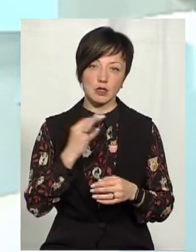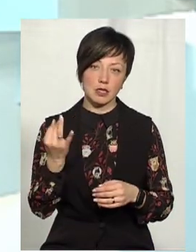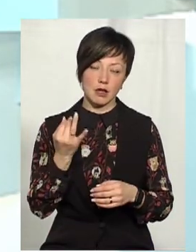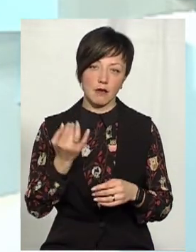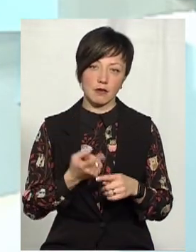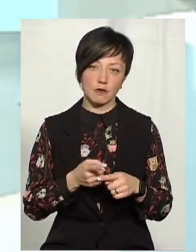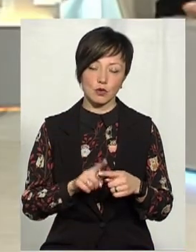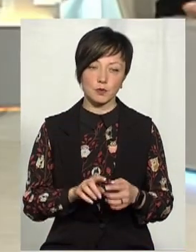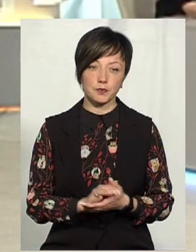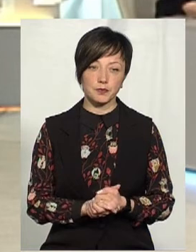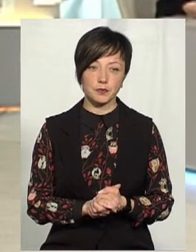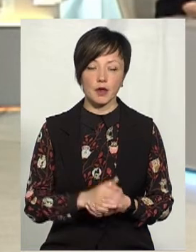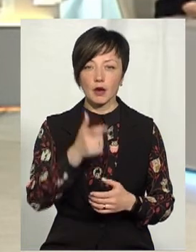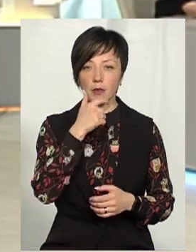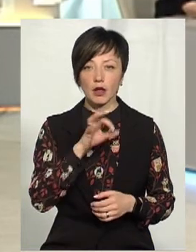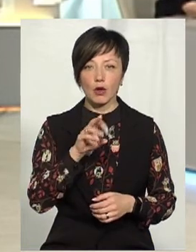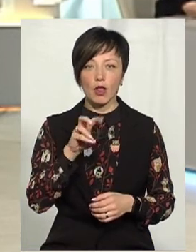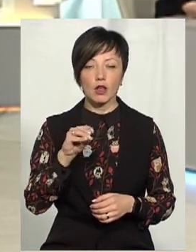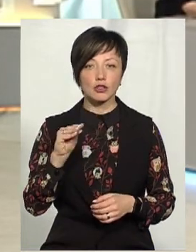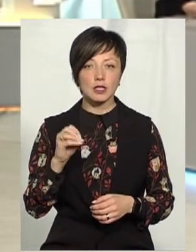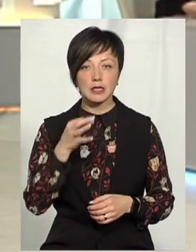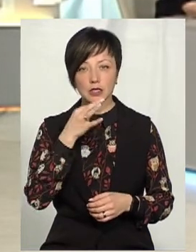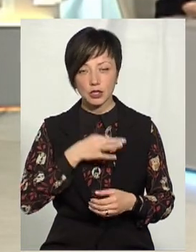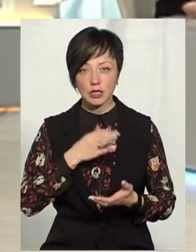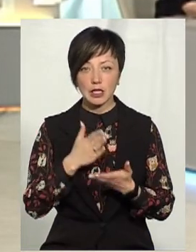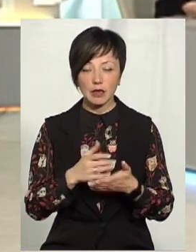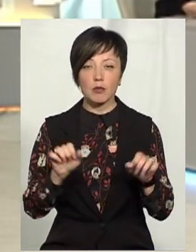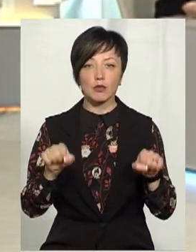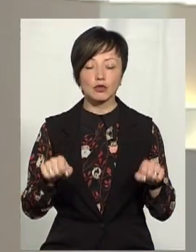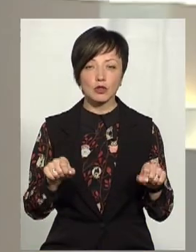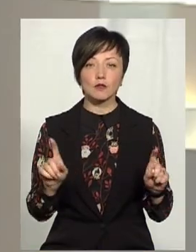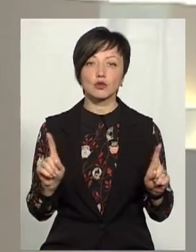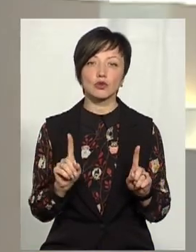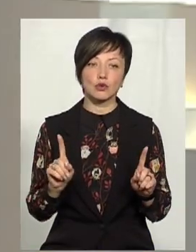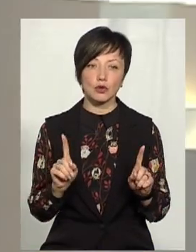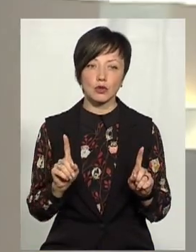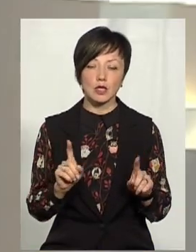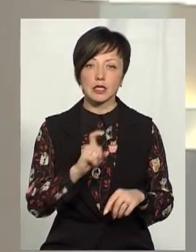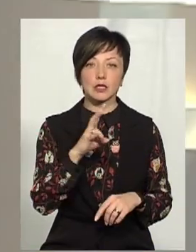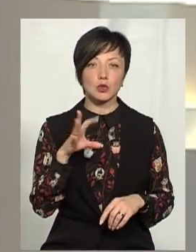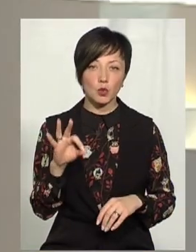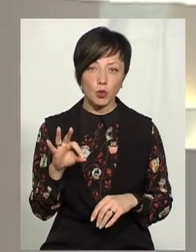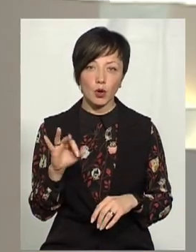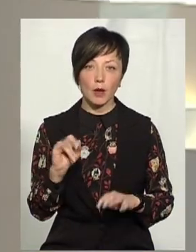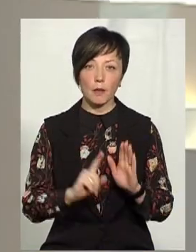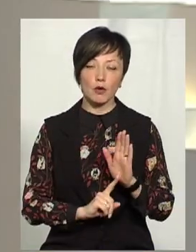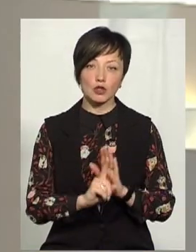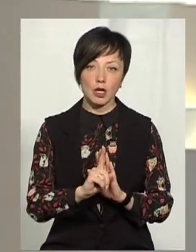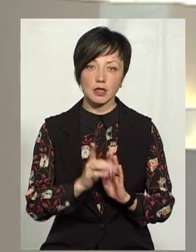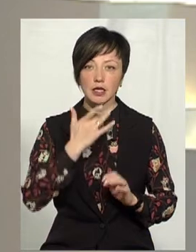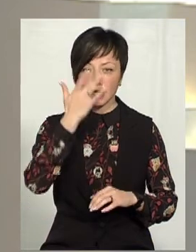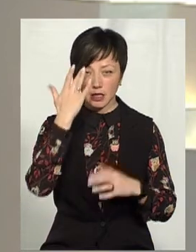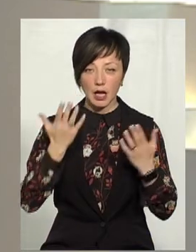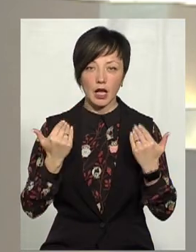зацікавлені. Пане Олеже, скажіть, чи існує ймовірність того, що ЗНО і початок